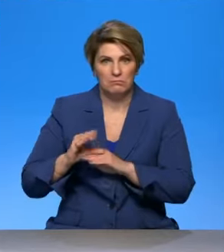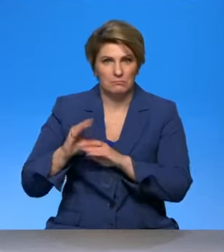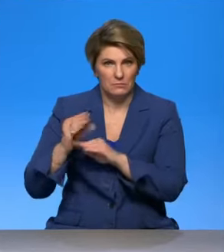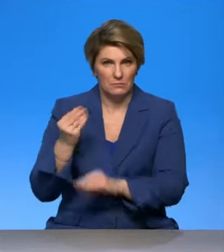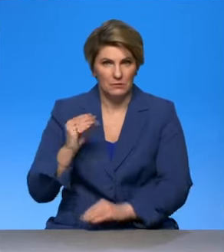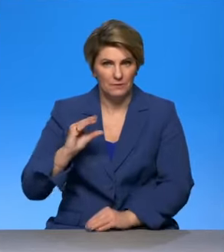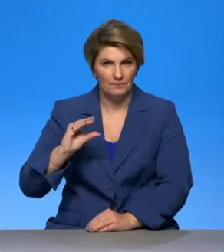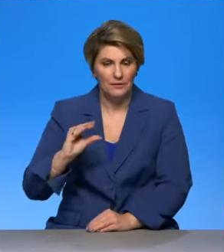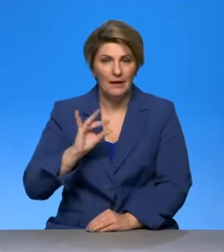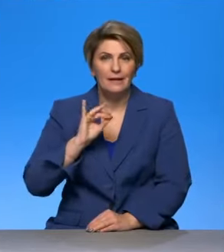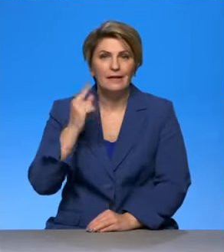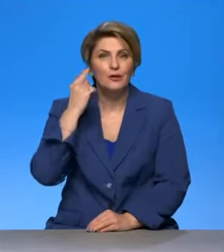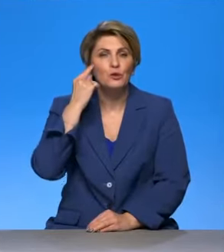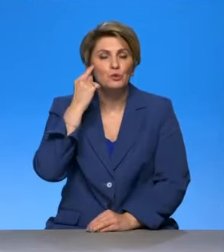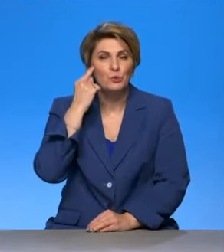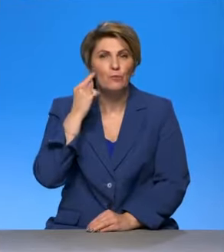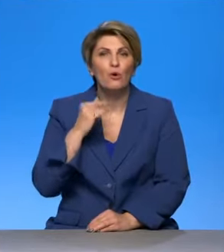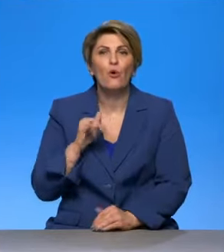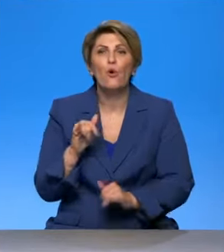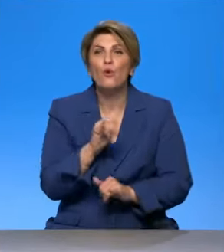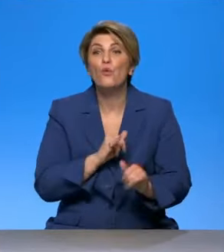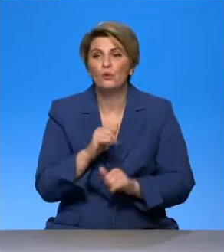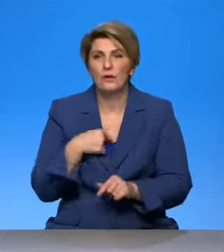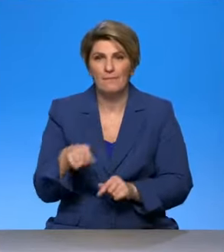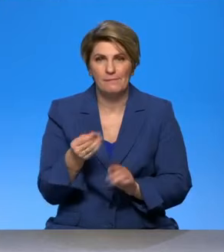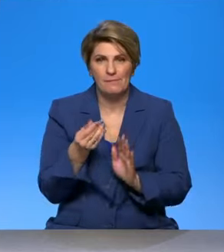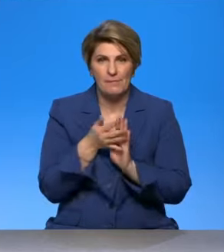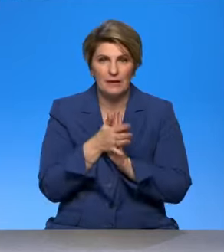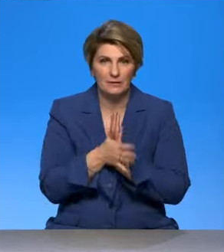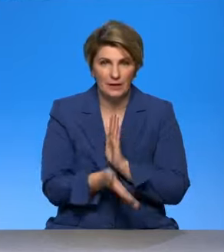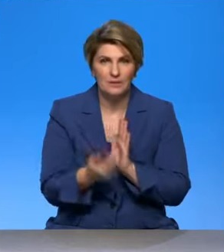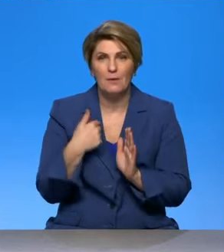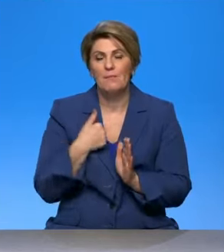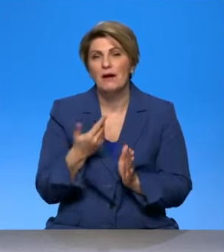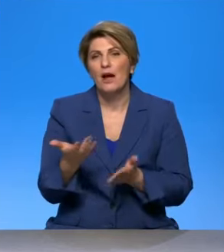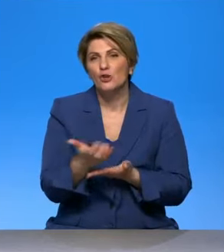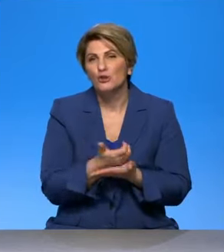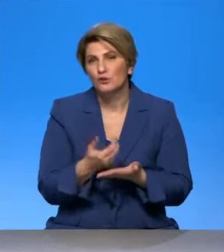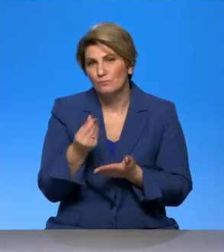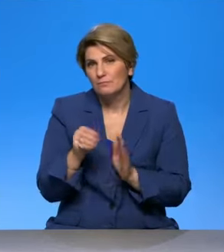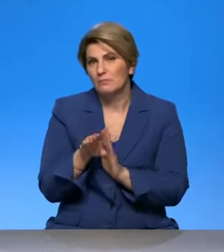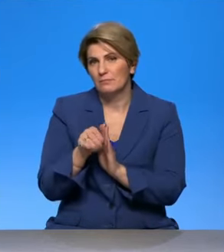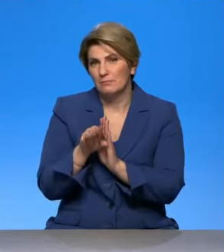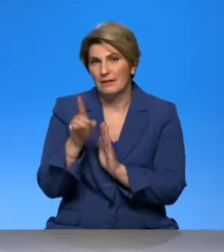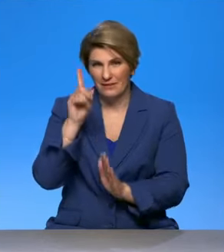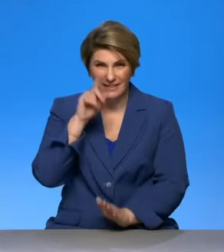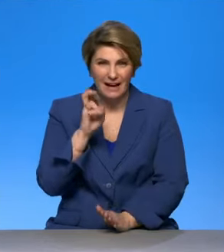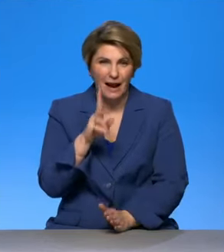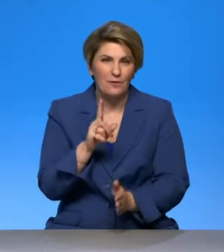И думаю, куда бы мне их, как говорится, потратить? То есть мы как-то вроде собирали, как говорится, знаете, пенсионер на черный